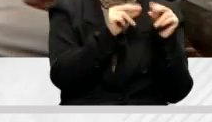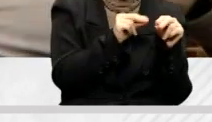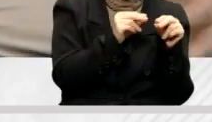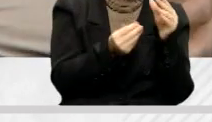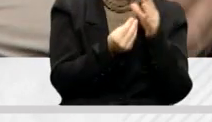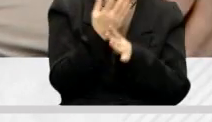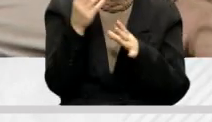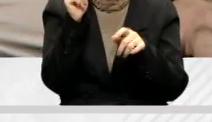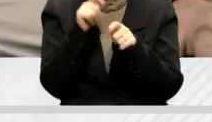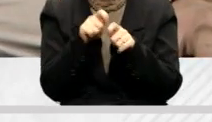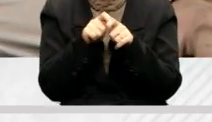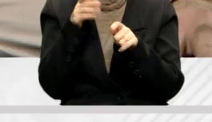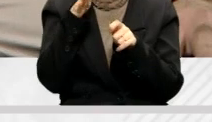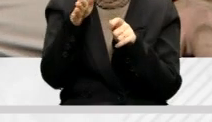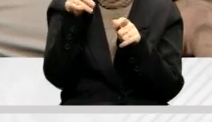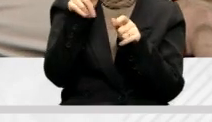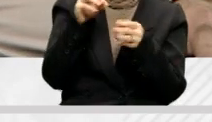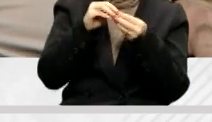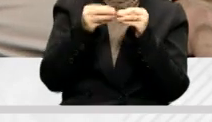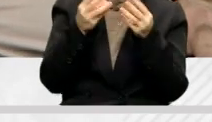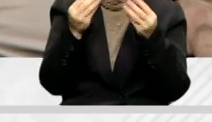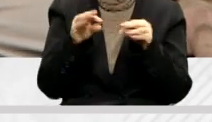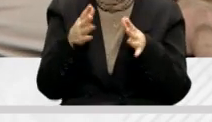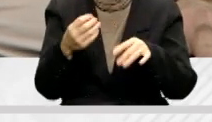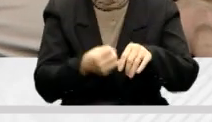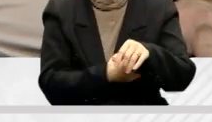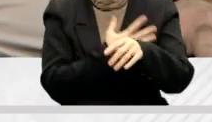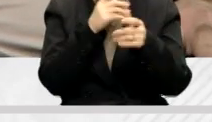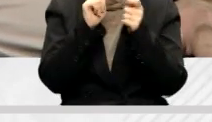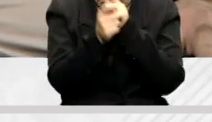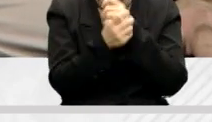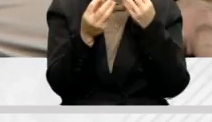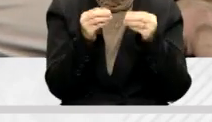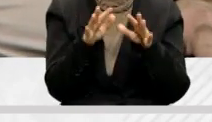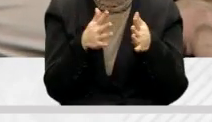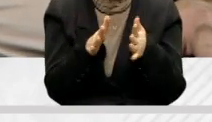ilgili sıkıntılar yaşayabiliyorsunuz. Duygu durum değişikliklerine neden olabiliyor.